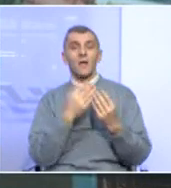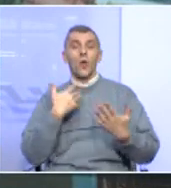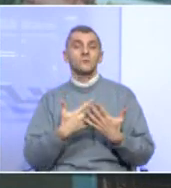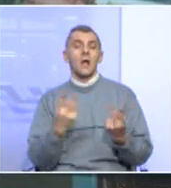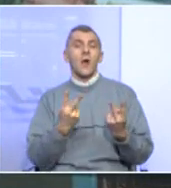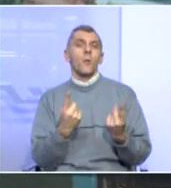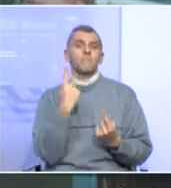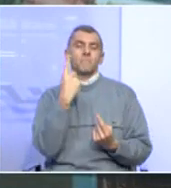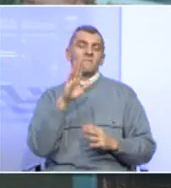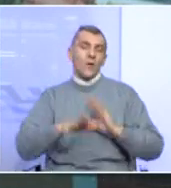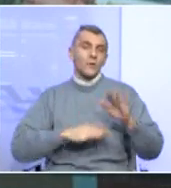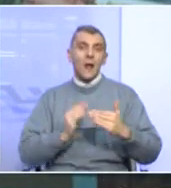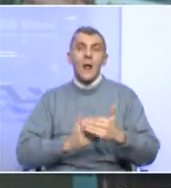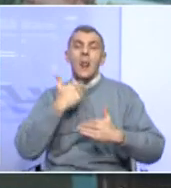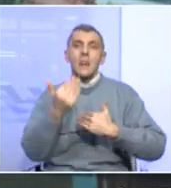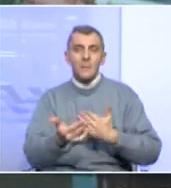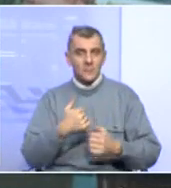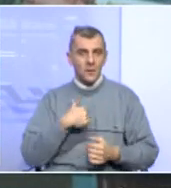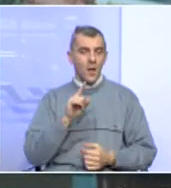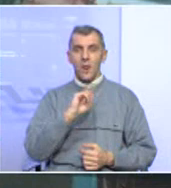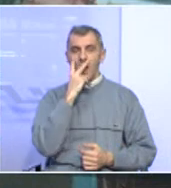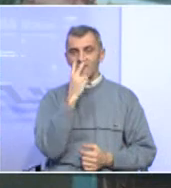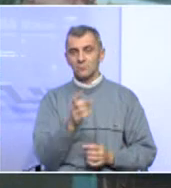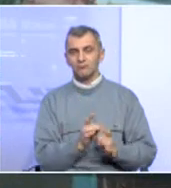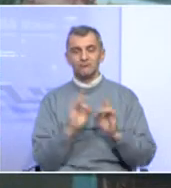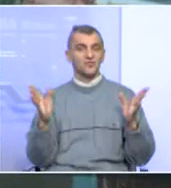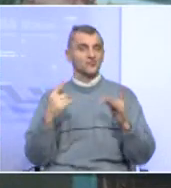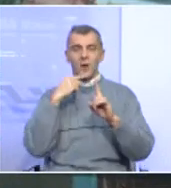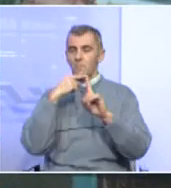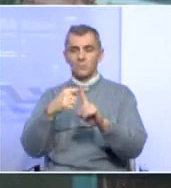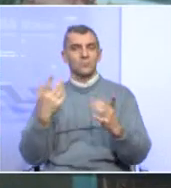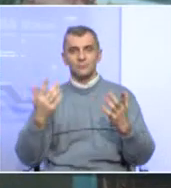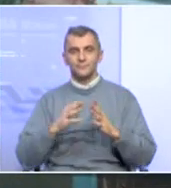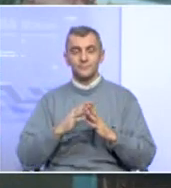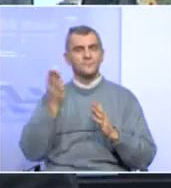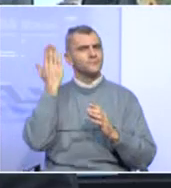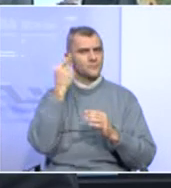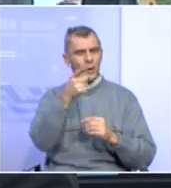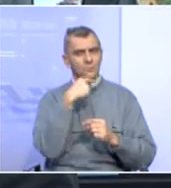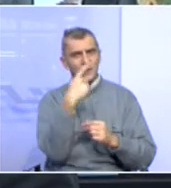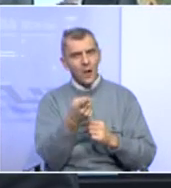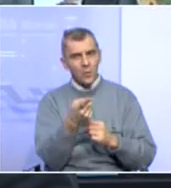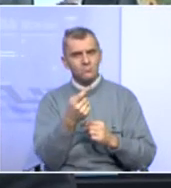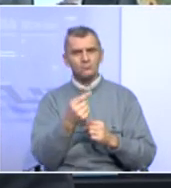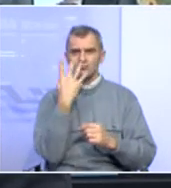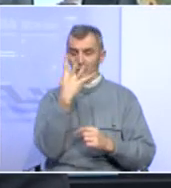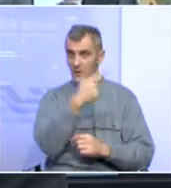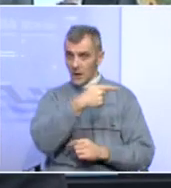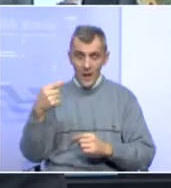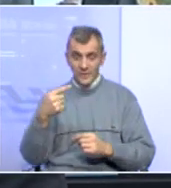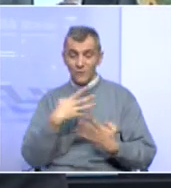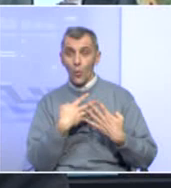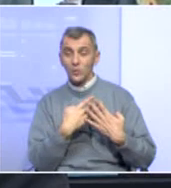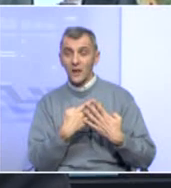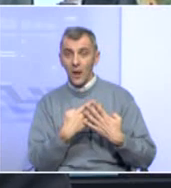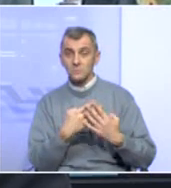korak naprijed. Ne vidim ništa optimistično. Vi ste nedavno izjavili da 4 negativne ocjene